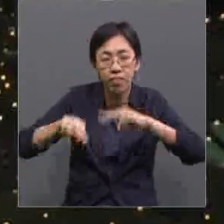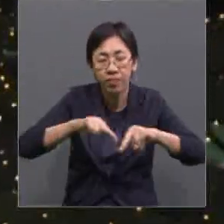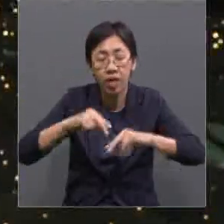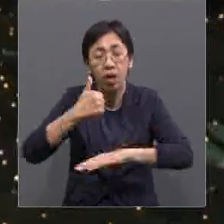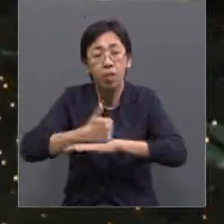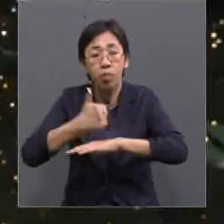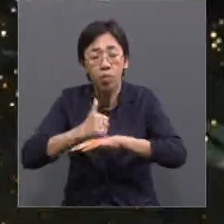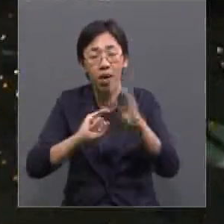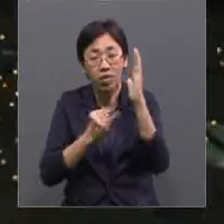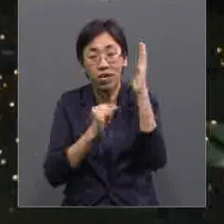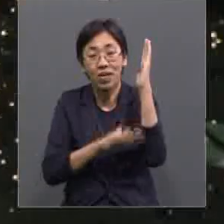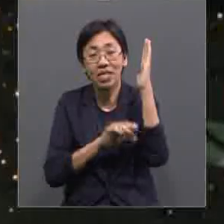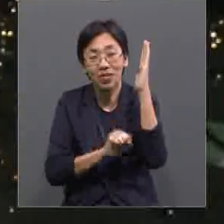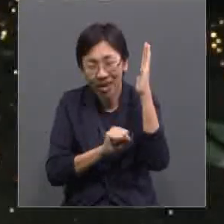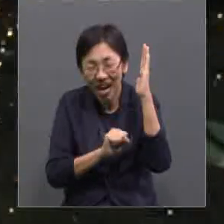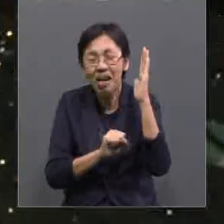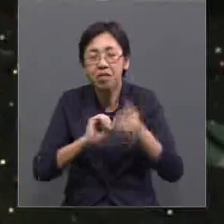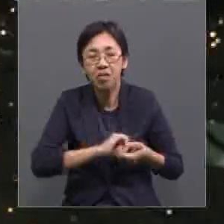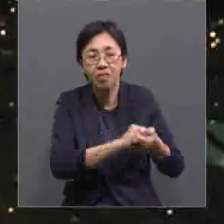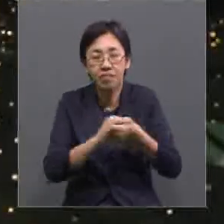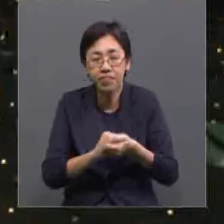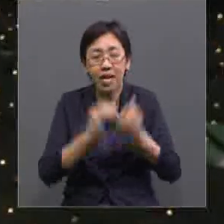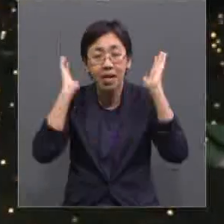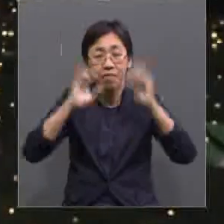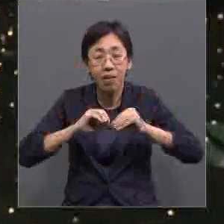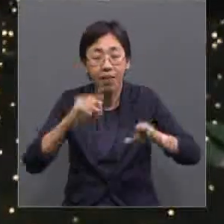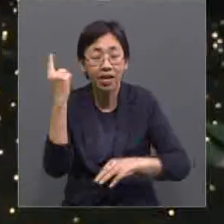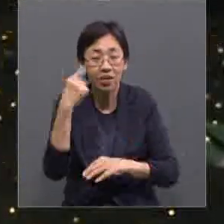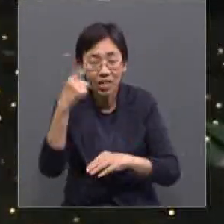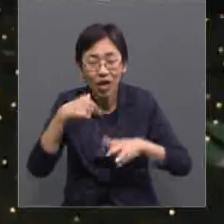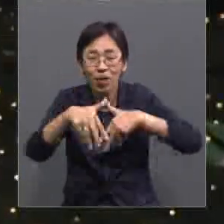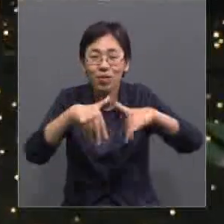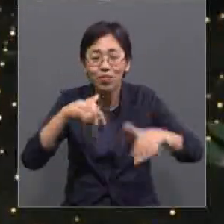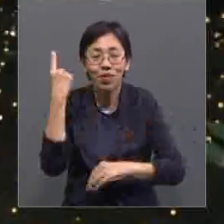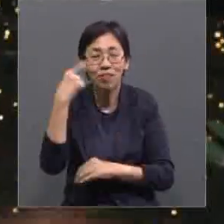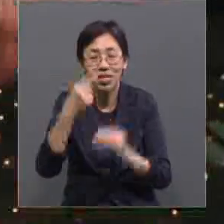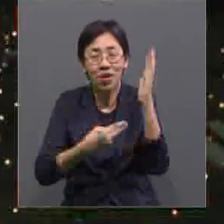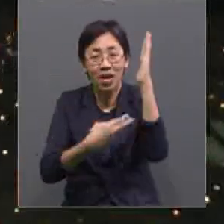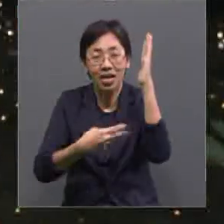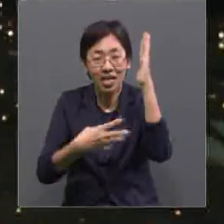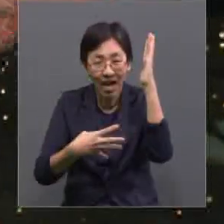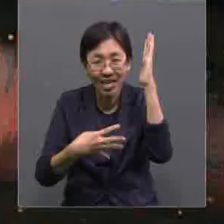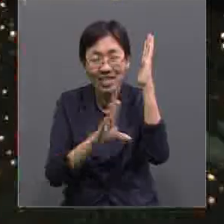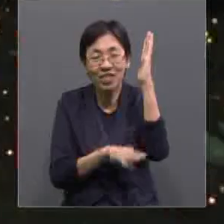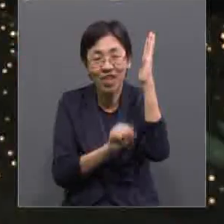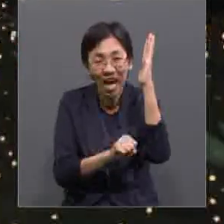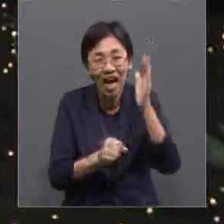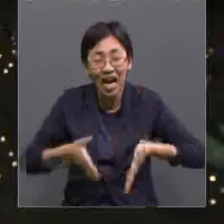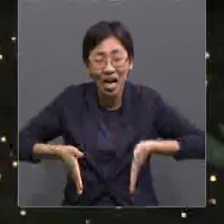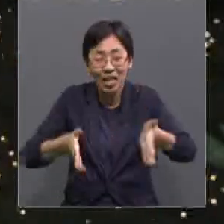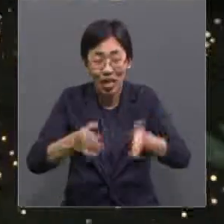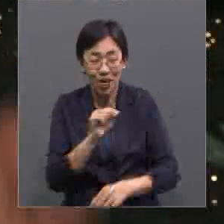วัดด้วยเพราะฉะนั้นขอเรียนเชิญพ่อแม่พี่น้องนักท่องเที่ยวให้มาเที่ยวที่หาดใหญ่ถนนสุขสันต์รังสรรค์